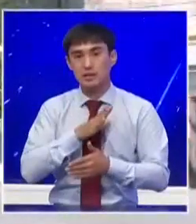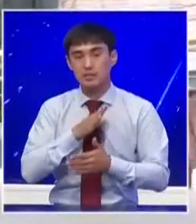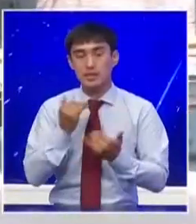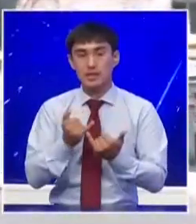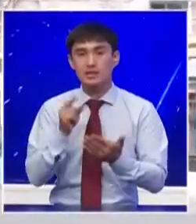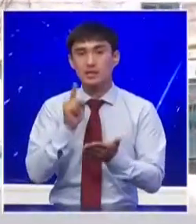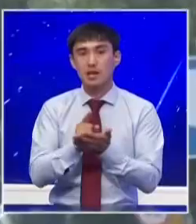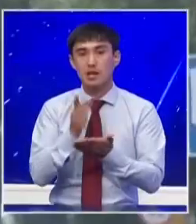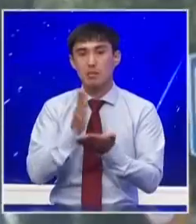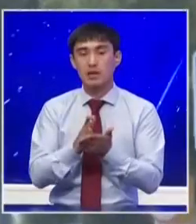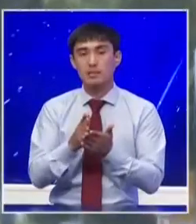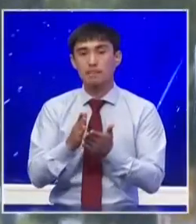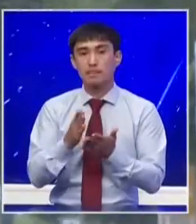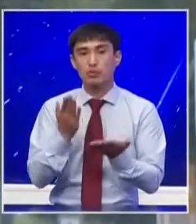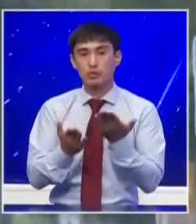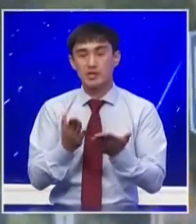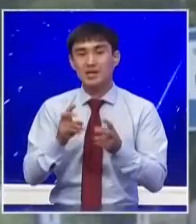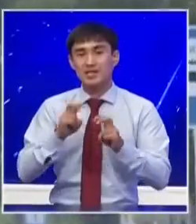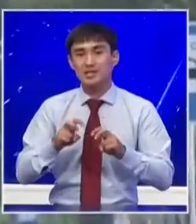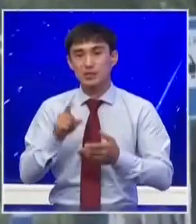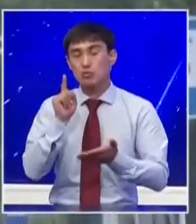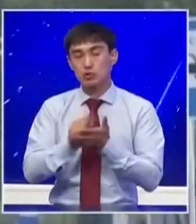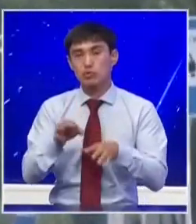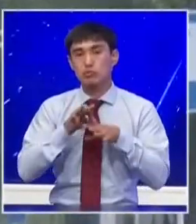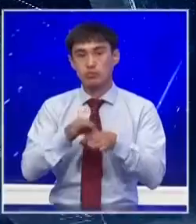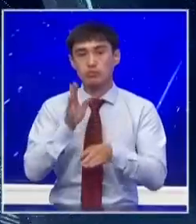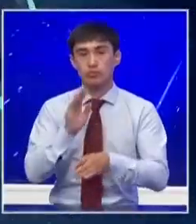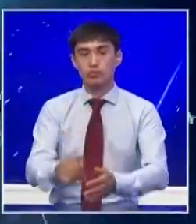Алайда дәлелі бар шағым болса, тексеру міндетті түрде